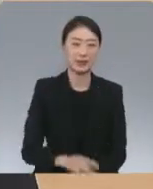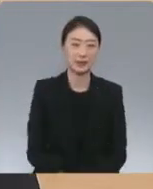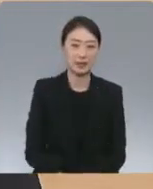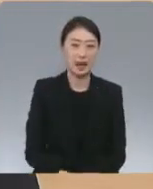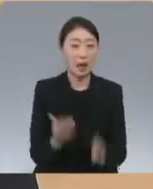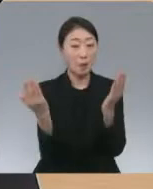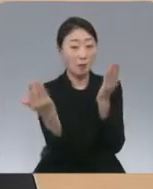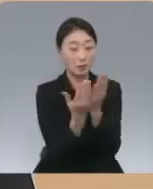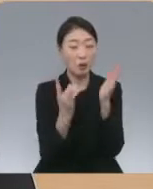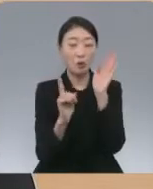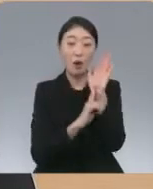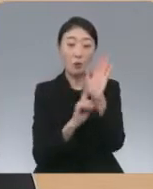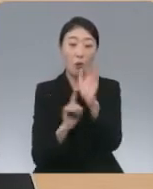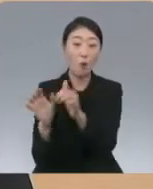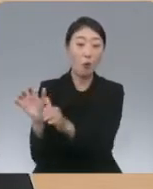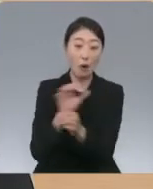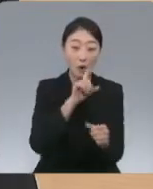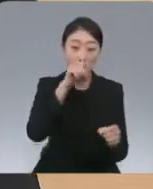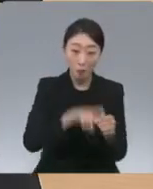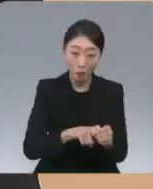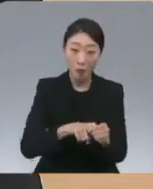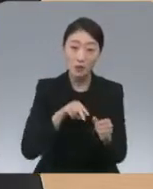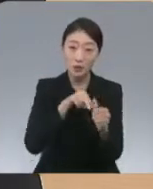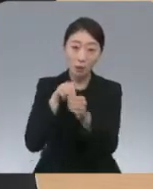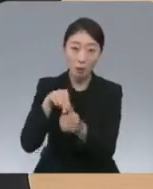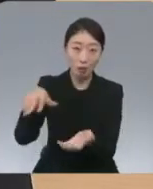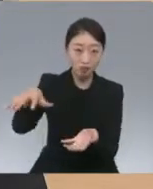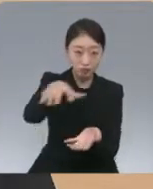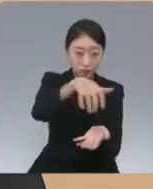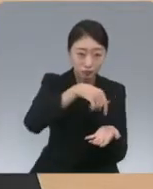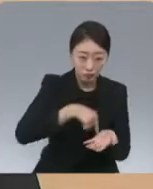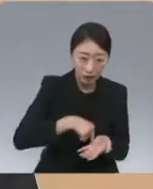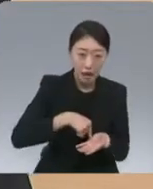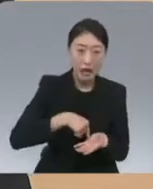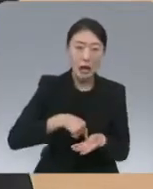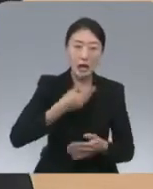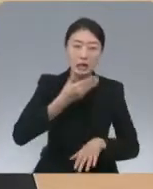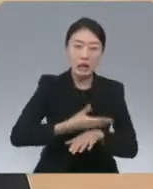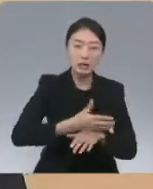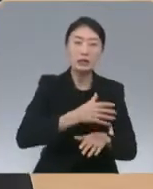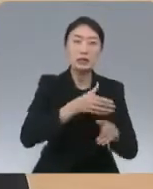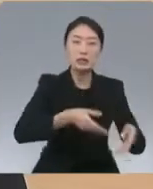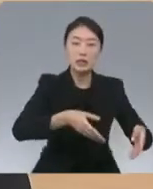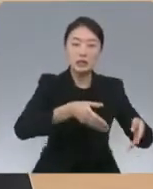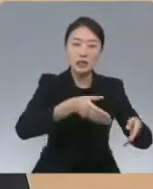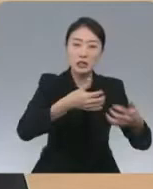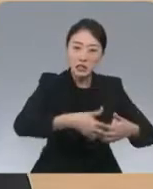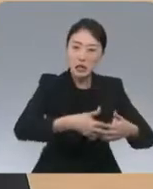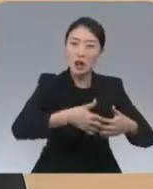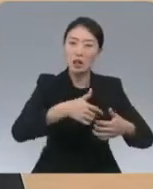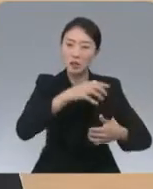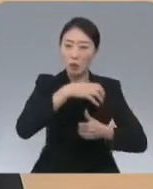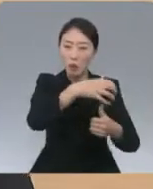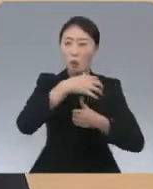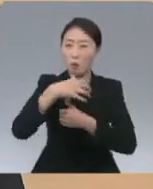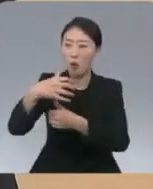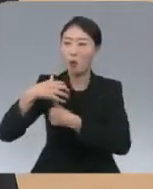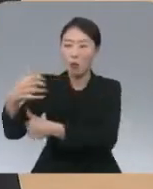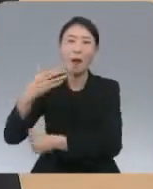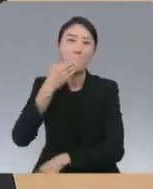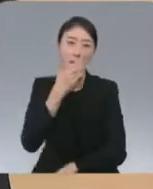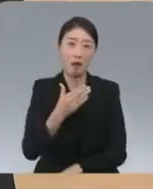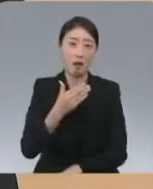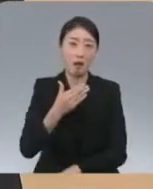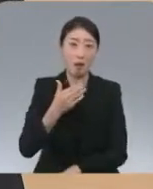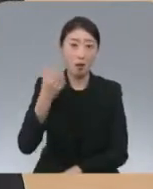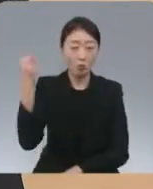Google 69,2 tỷ Won 49,6 triệu đô la Mỹ và hãng Meta 30,8 tỷ Won 22,1 triệu đô la Mỹ vì